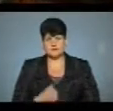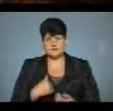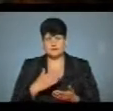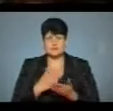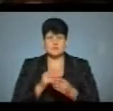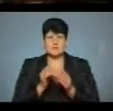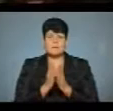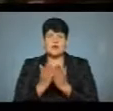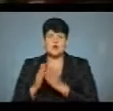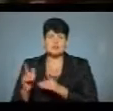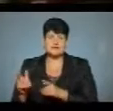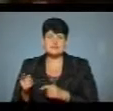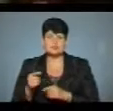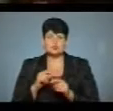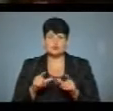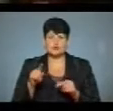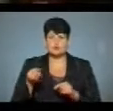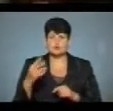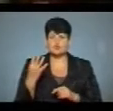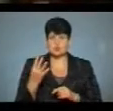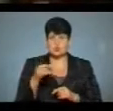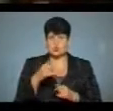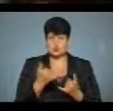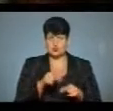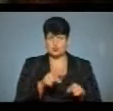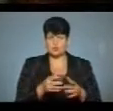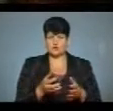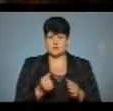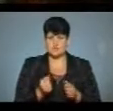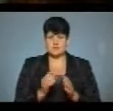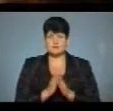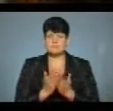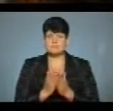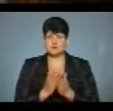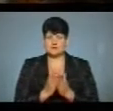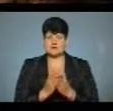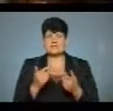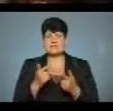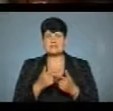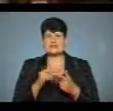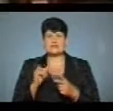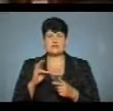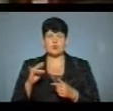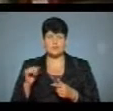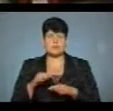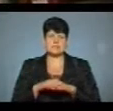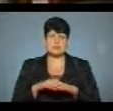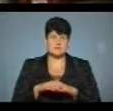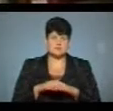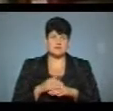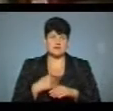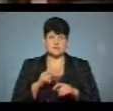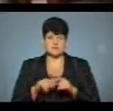в бібліотеці Тернопільської школи номер 4. Сьогодні тут отримали підручники з інформатики, математики. Я досліджую